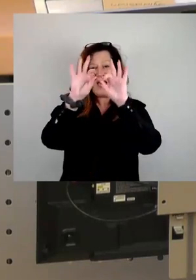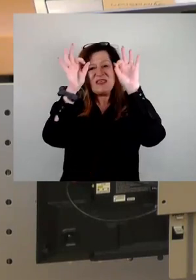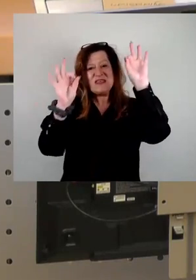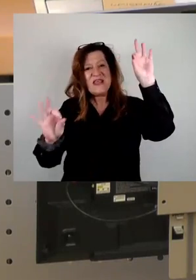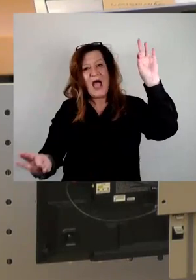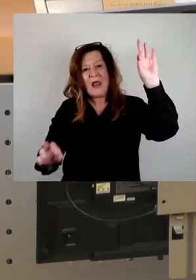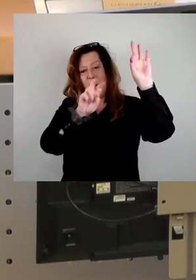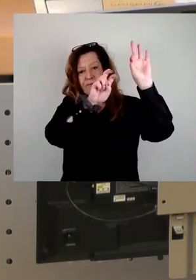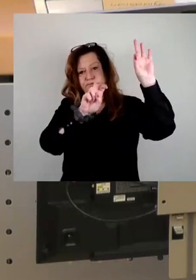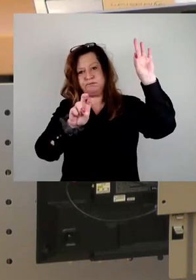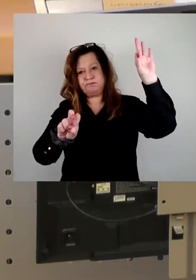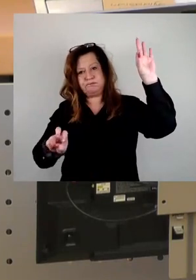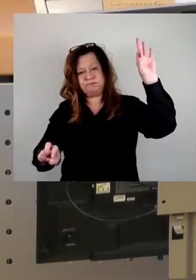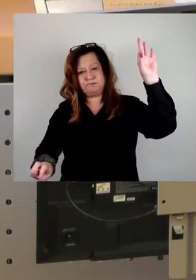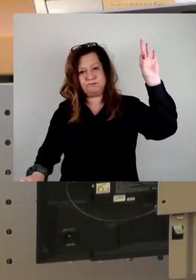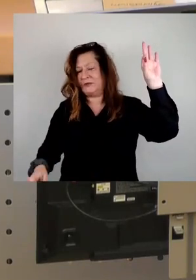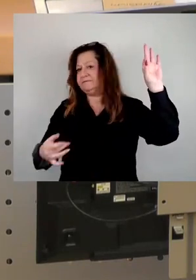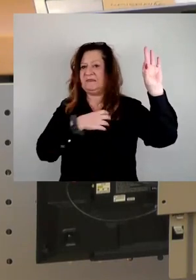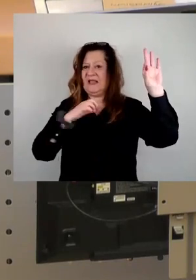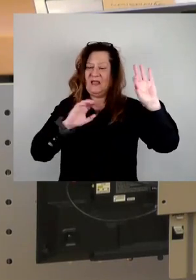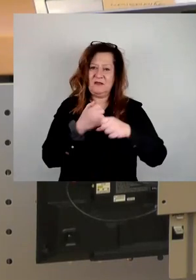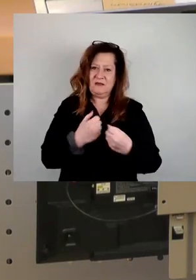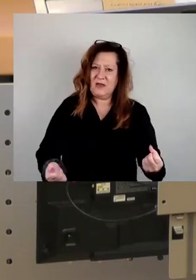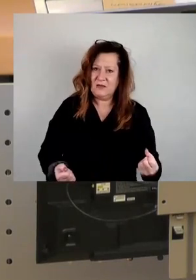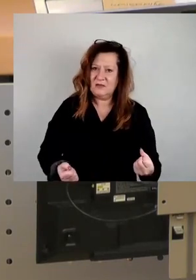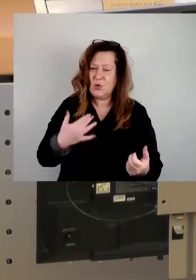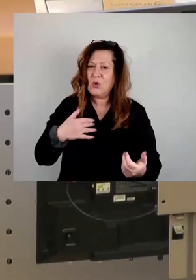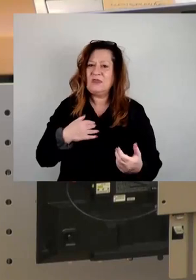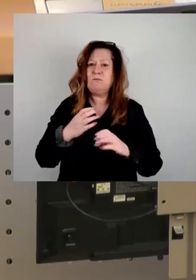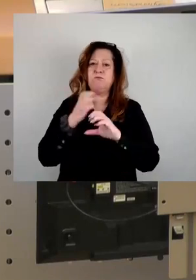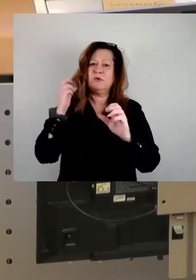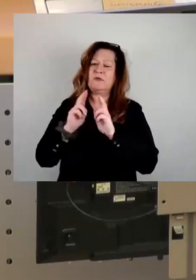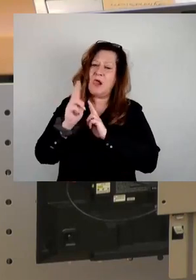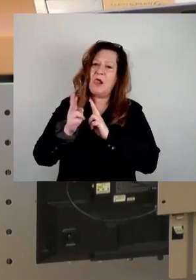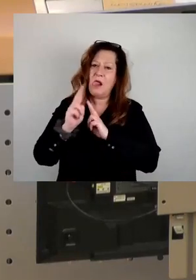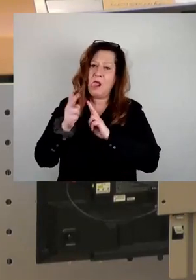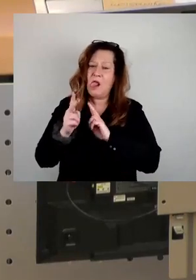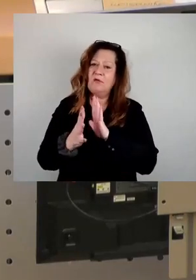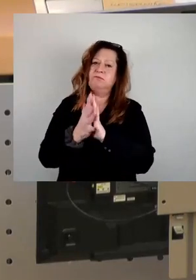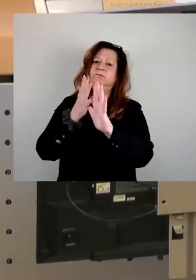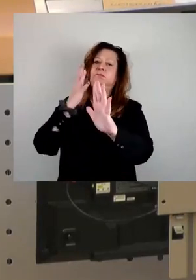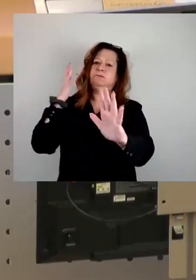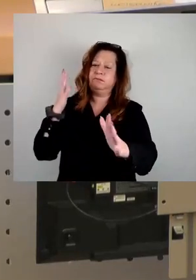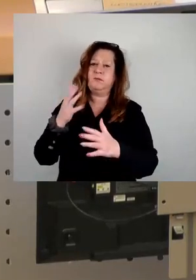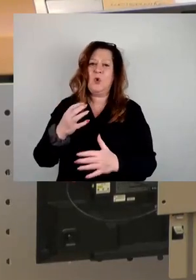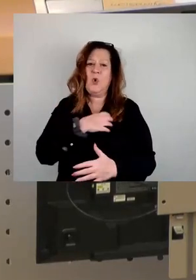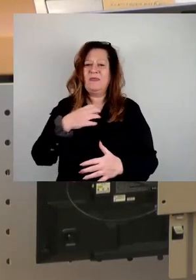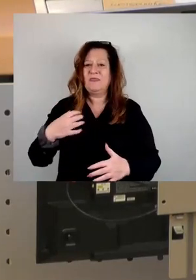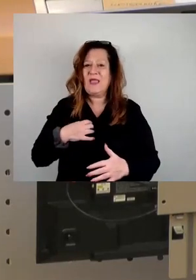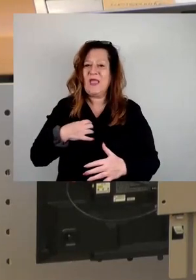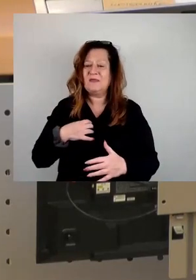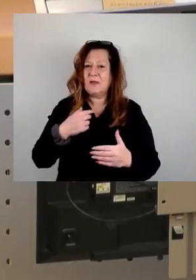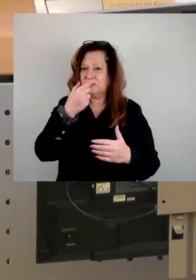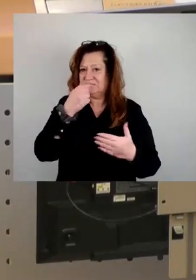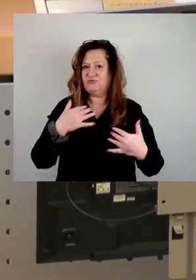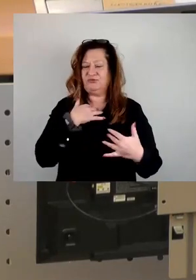Dresden zur Buga nicht im Verkehr erstickt und die Shuttlebusse im Dauerstau stehen. Und ein kleiner Tipp, das Problem Verkehr wird man nicht lösen